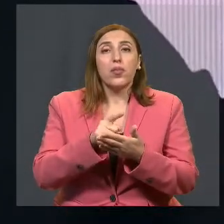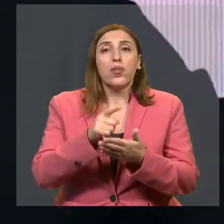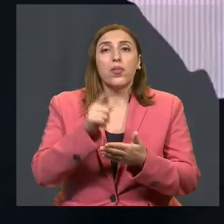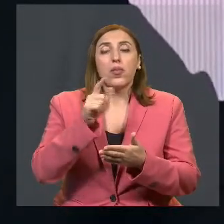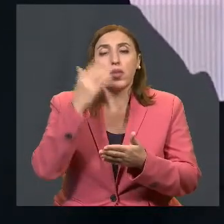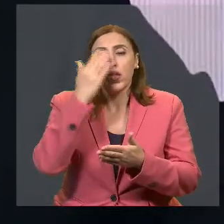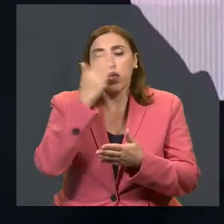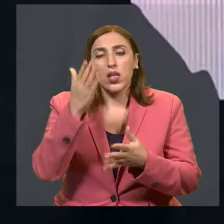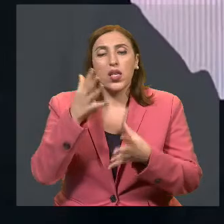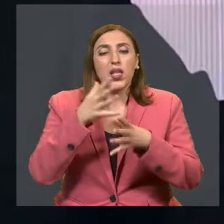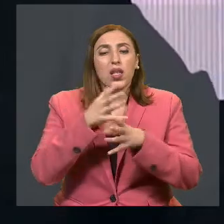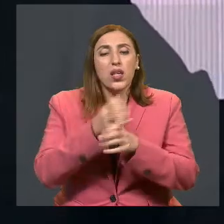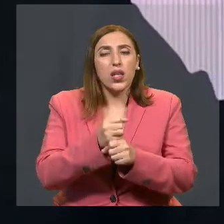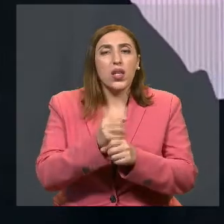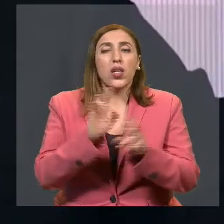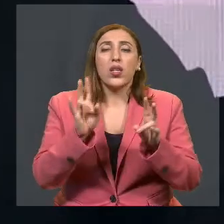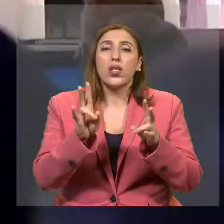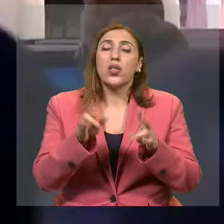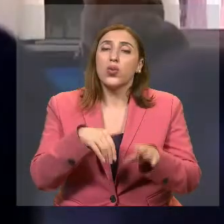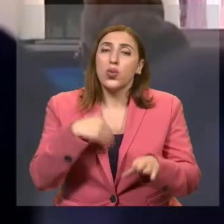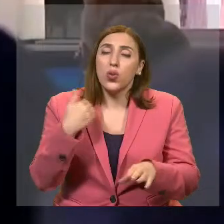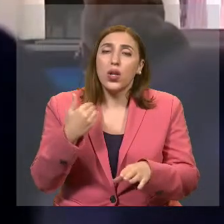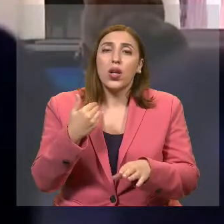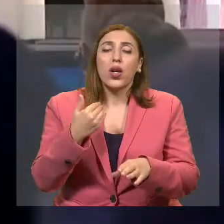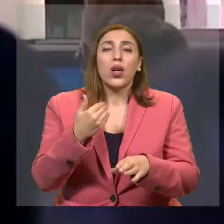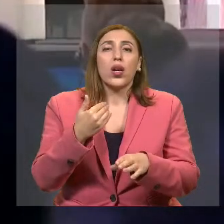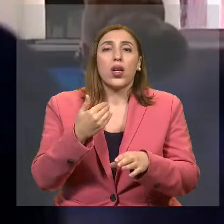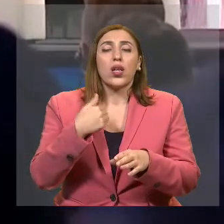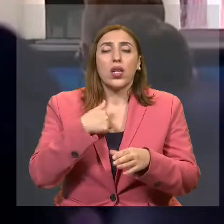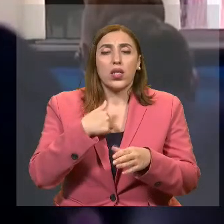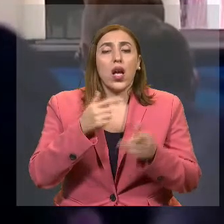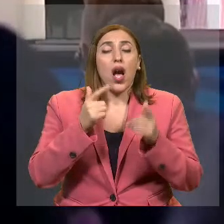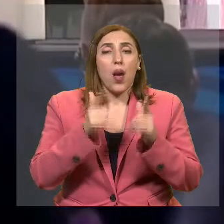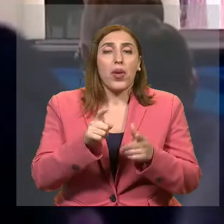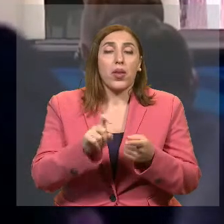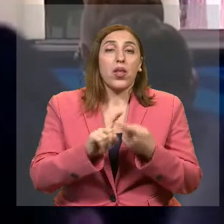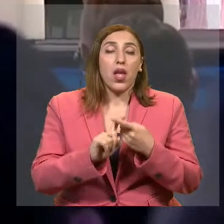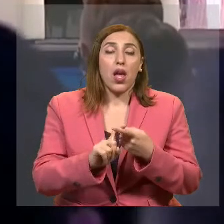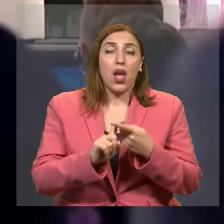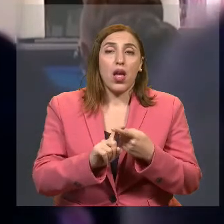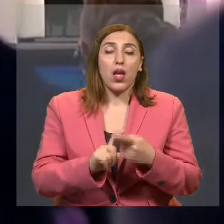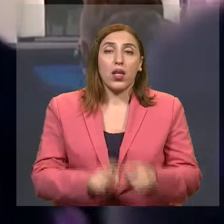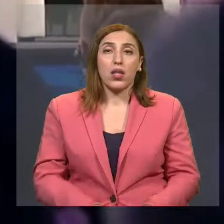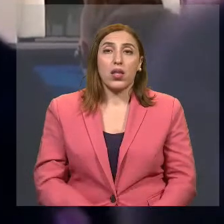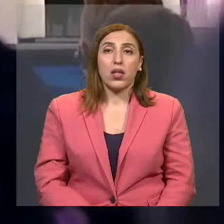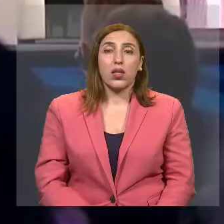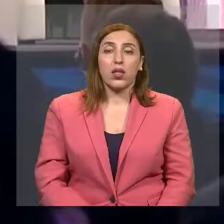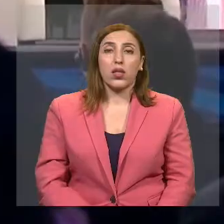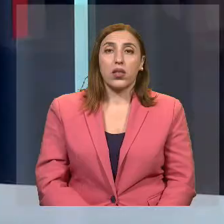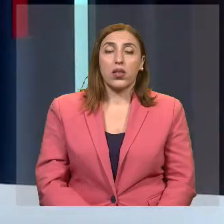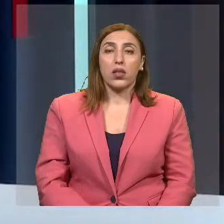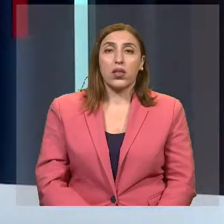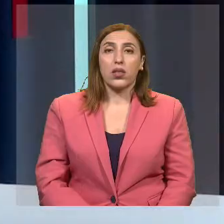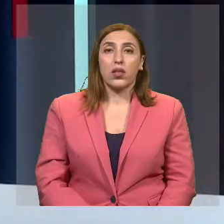զտումներ թույլ չտալը, իհարկե չեն վերացել, եւ ես լիովին համաձայն եմ դրա հետ։